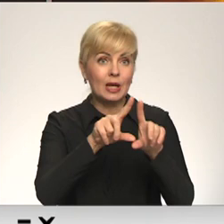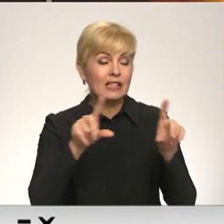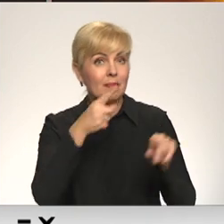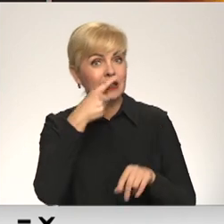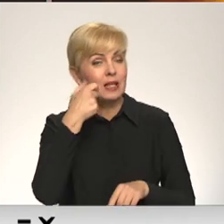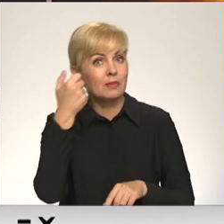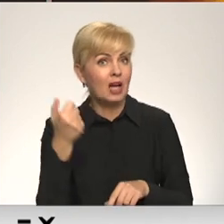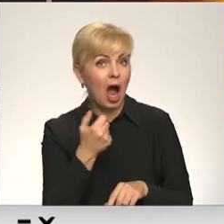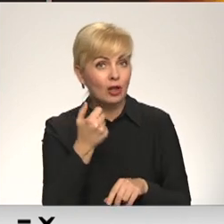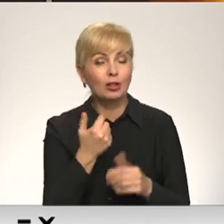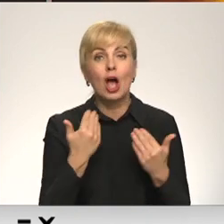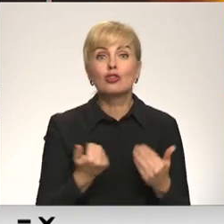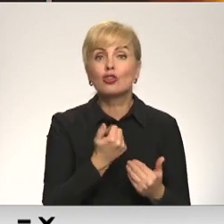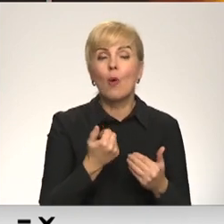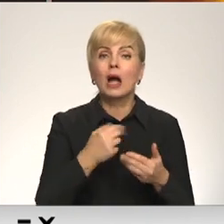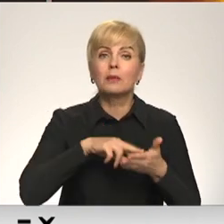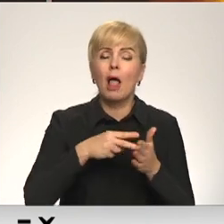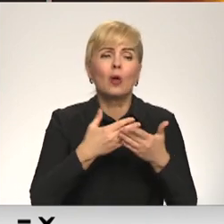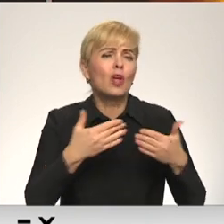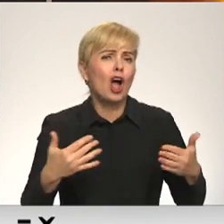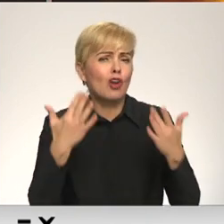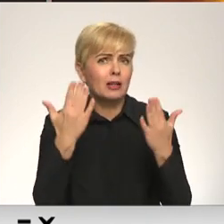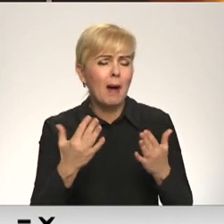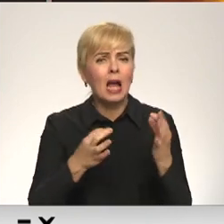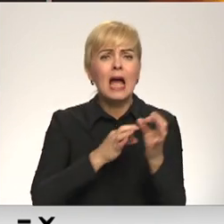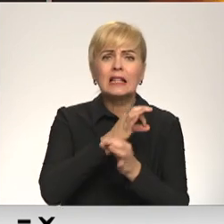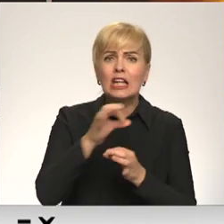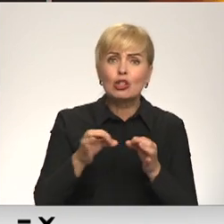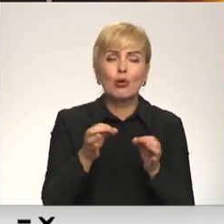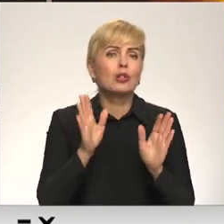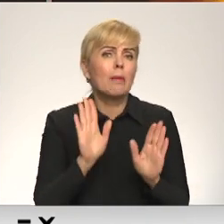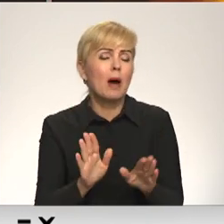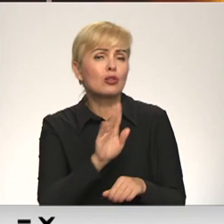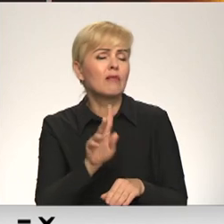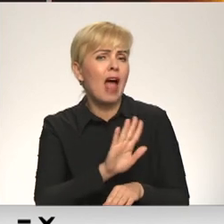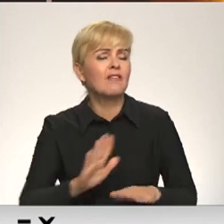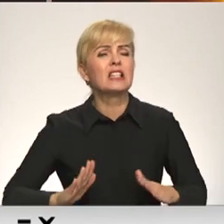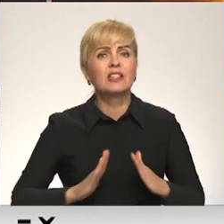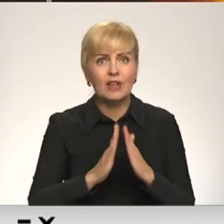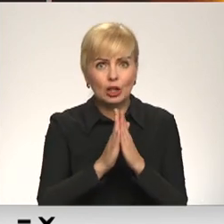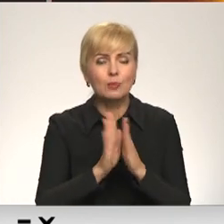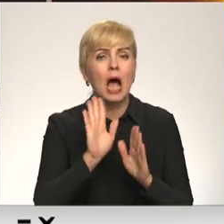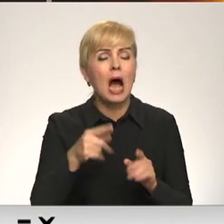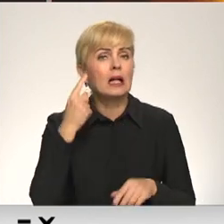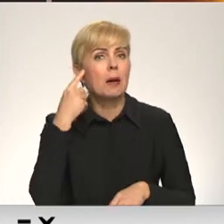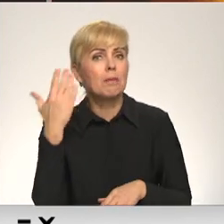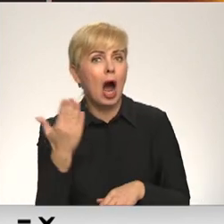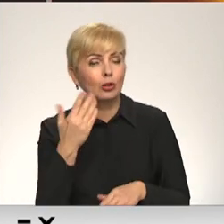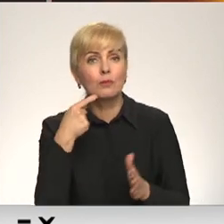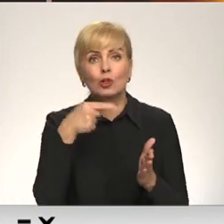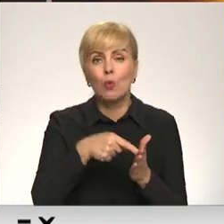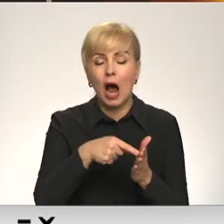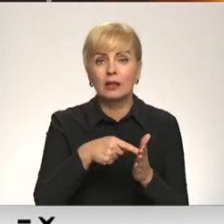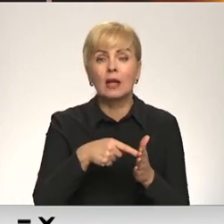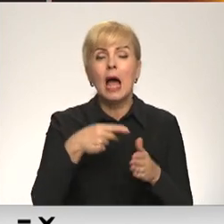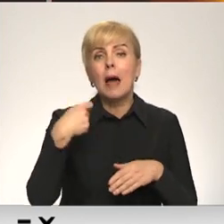100. Gada dienu, šogad plānoti dažādi pasākumi un diskusijas. Tas būs nevis svinības, bet gan pārdomas, tā norāda